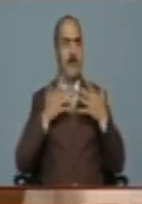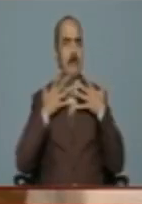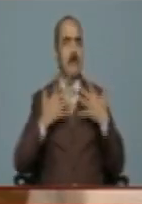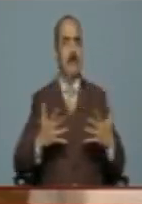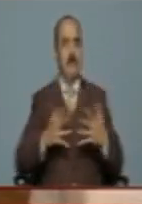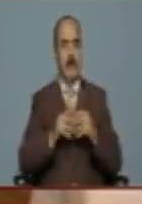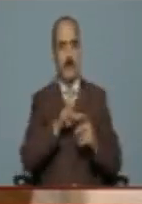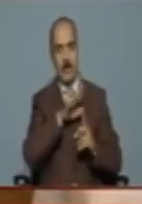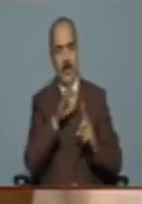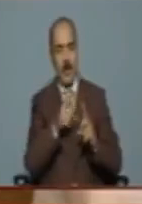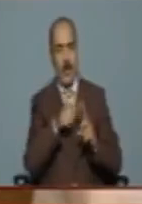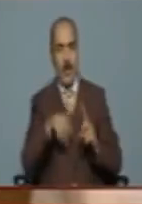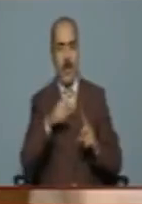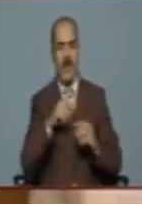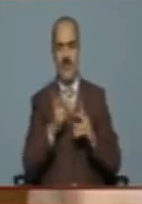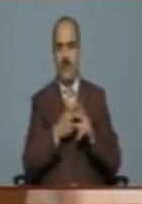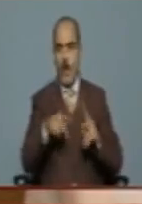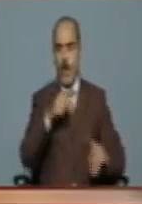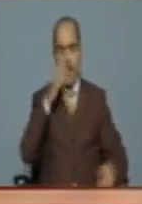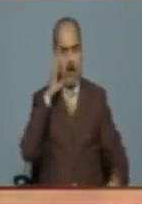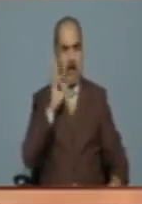عكست عبقرية هذا الشعب العظيم.